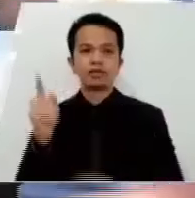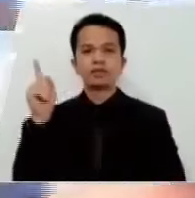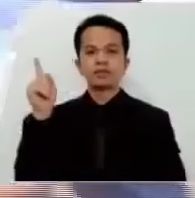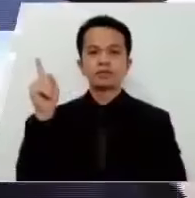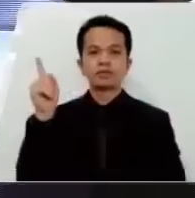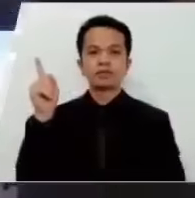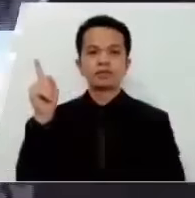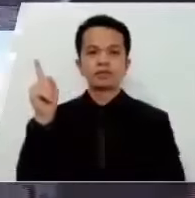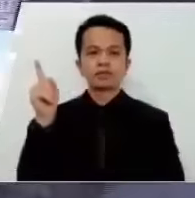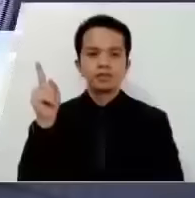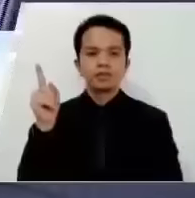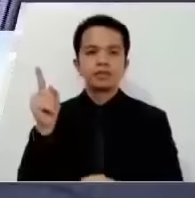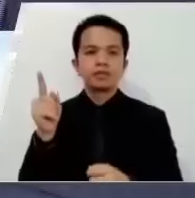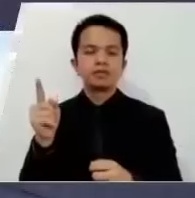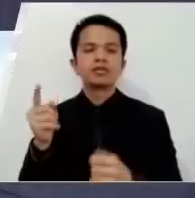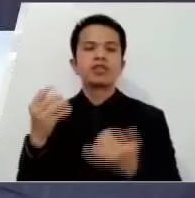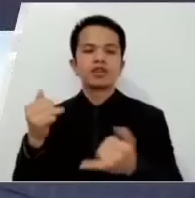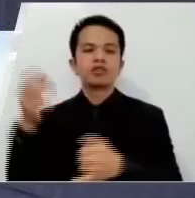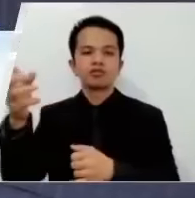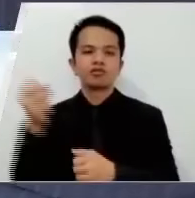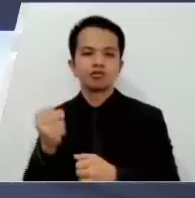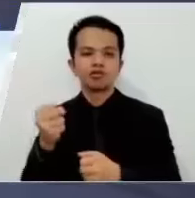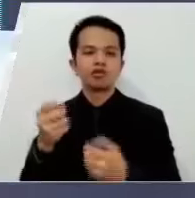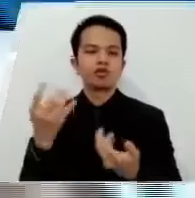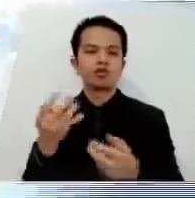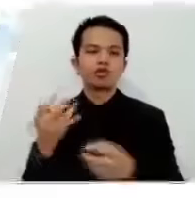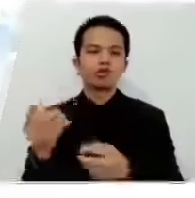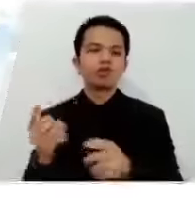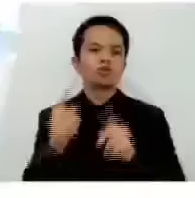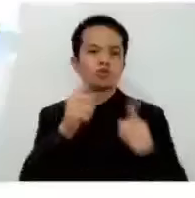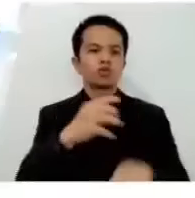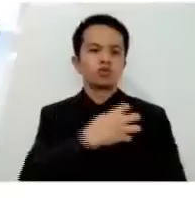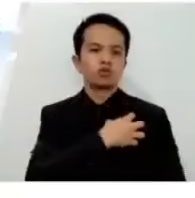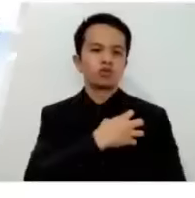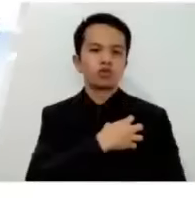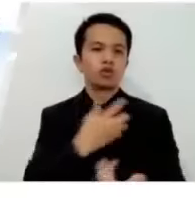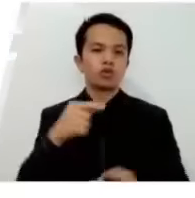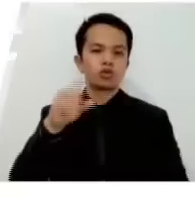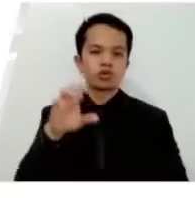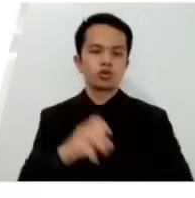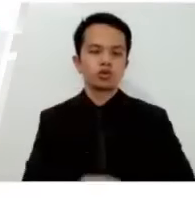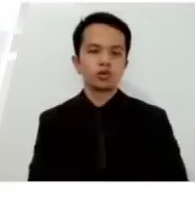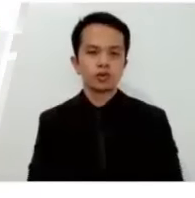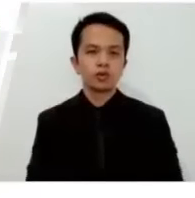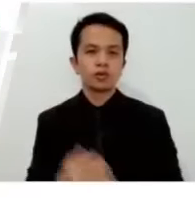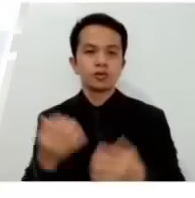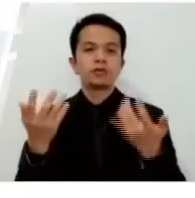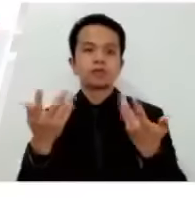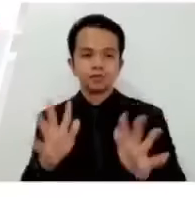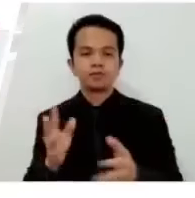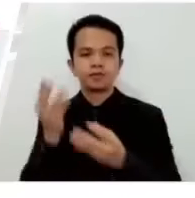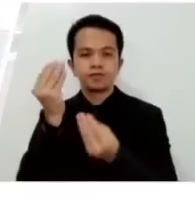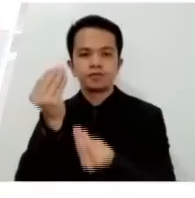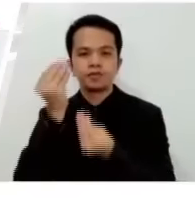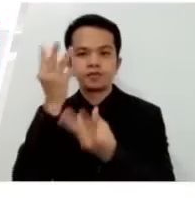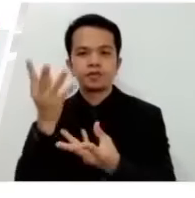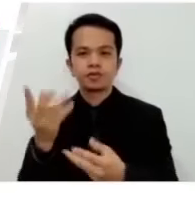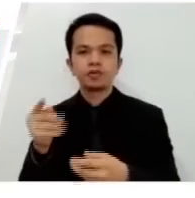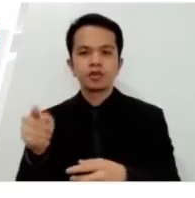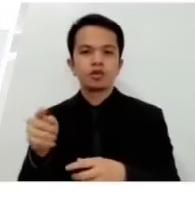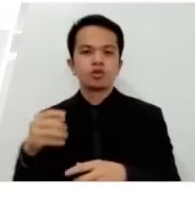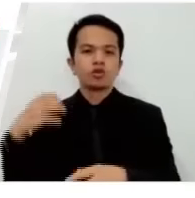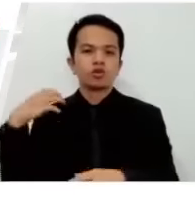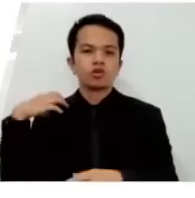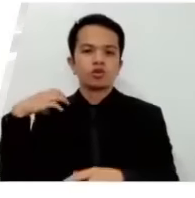Pero nakaliti na siya ngayon sa isang estasyon sa Quezon City. Binigyan ko na ng direktiba ang station commander natin, si Lieutenant